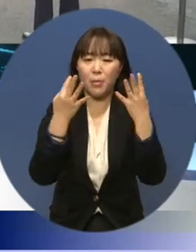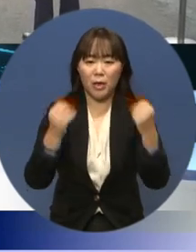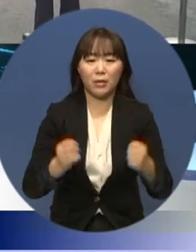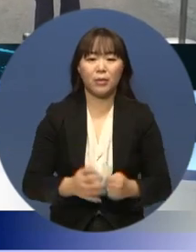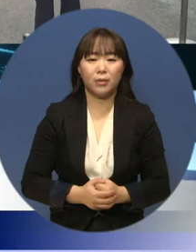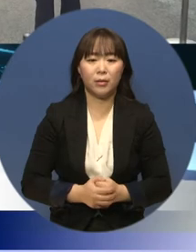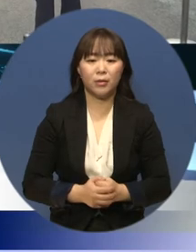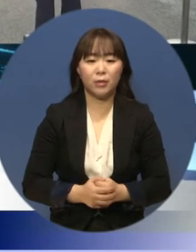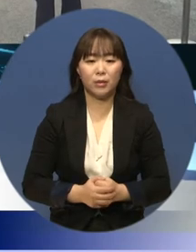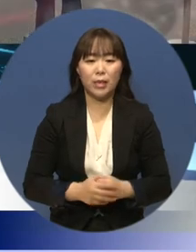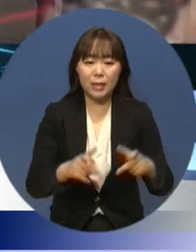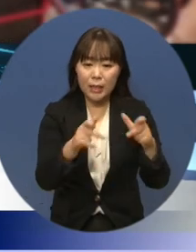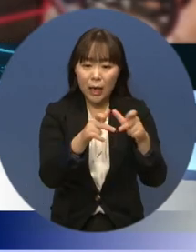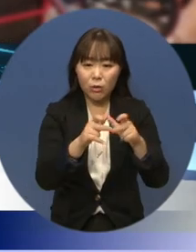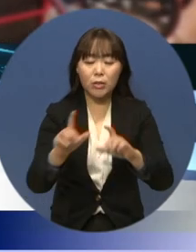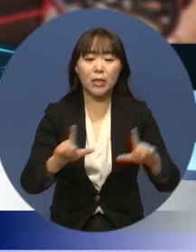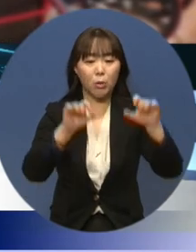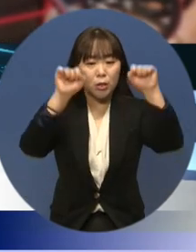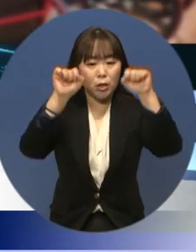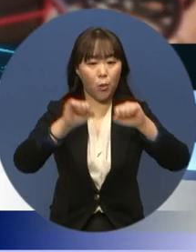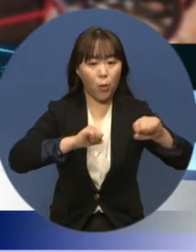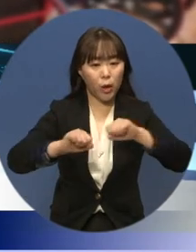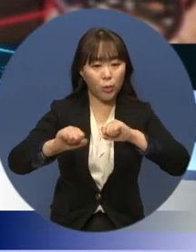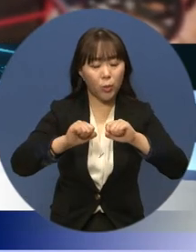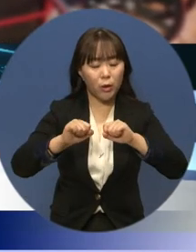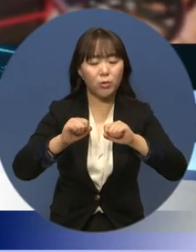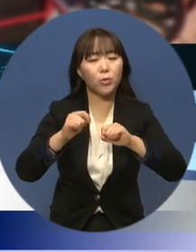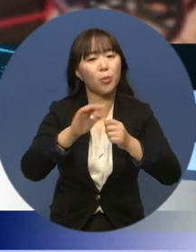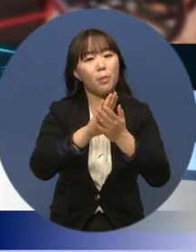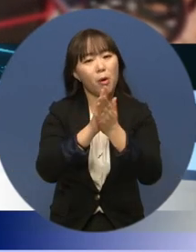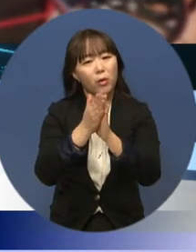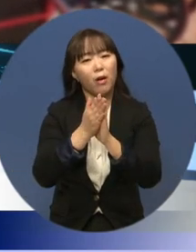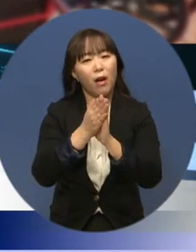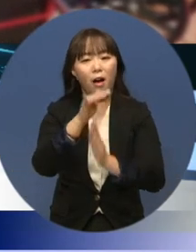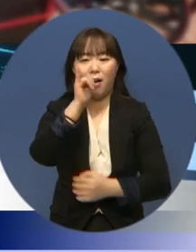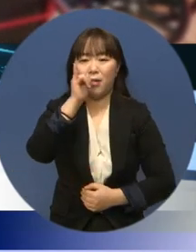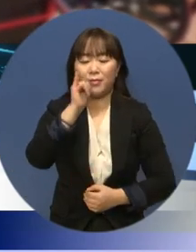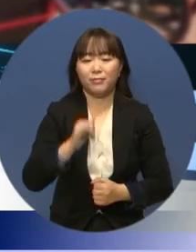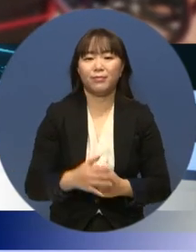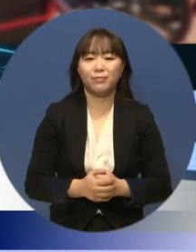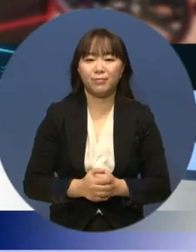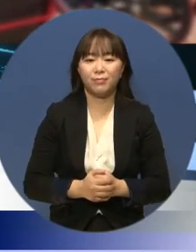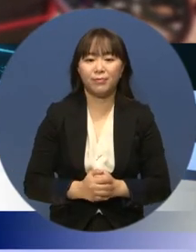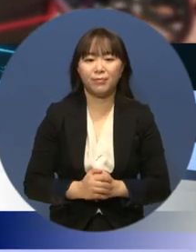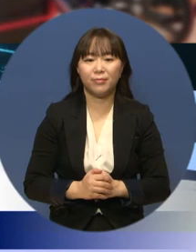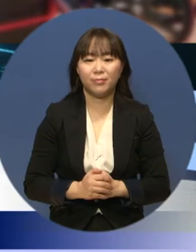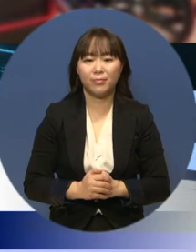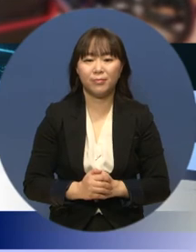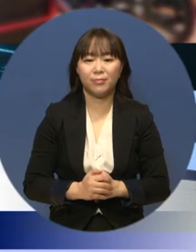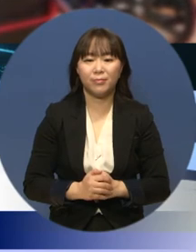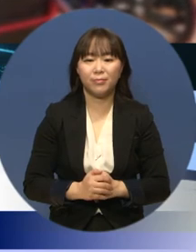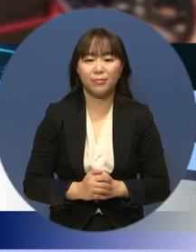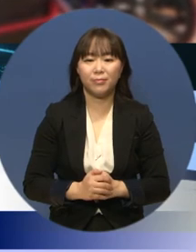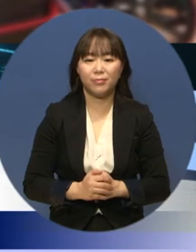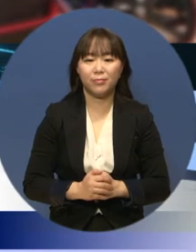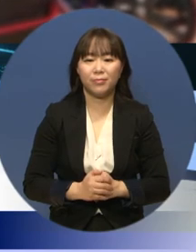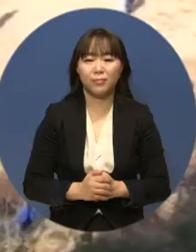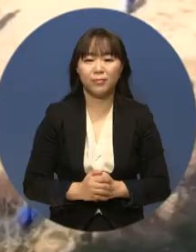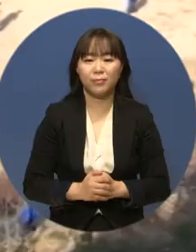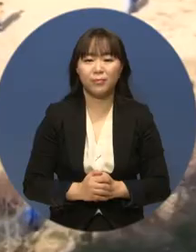모습입니다. 장애인들도 생활체육 활동에 있어 조금의 변화가 있었는데요. 자세한 소식 화면으로 만나보겠습니다.